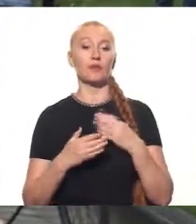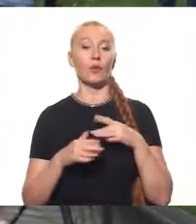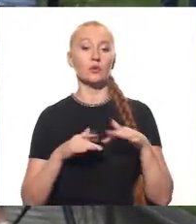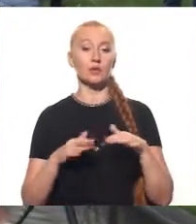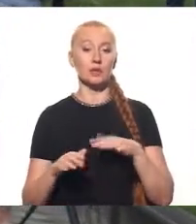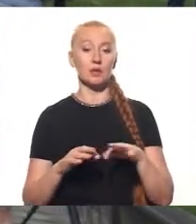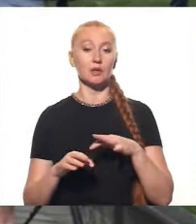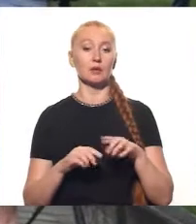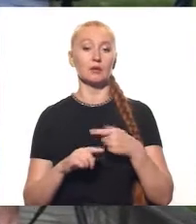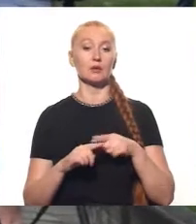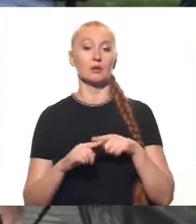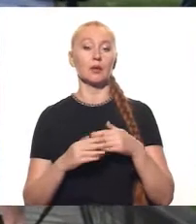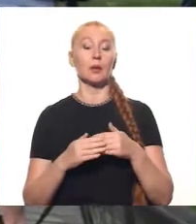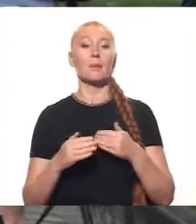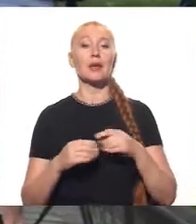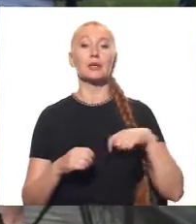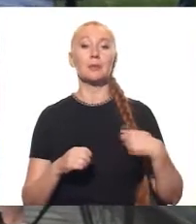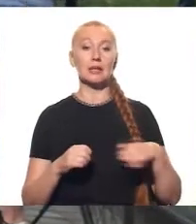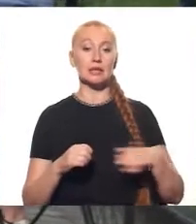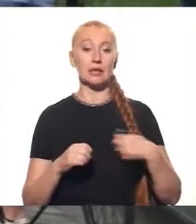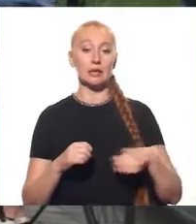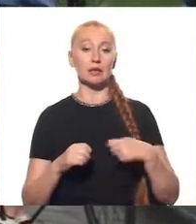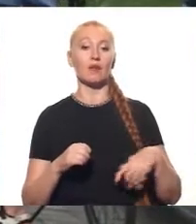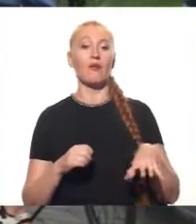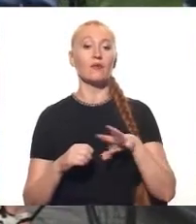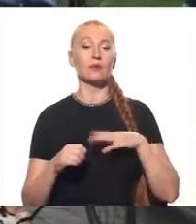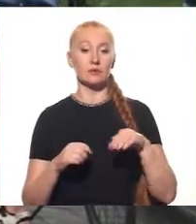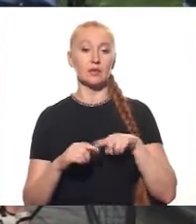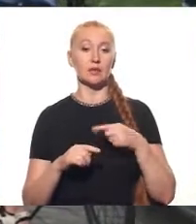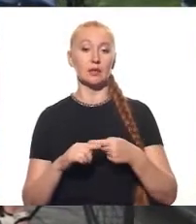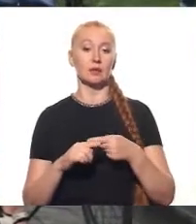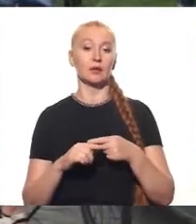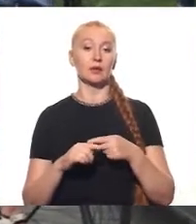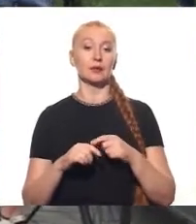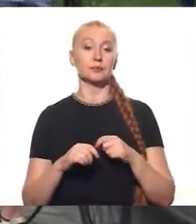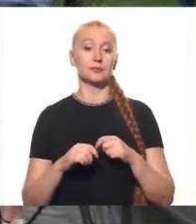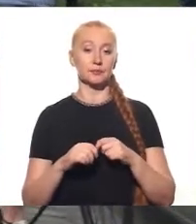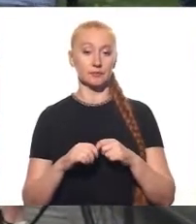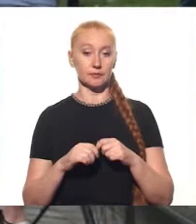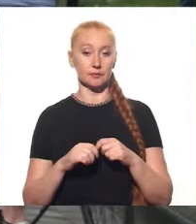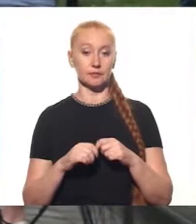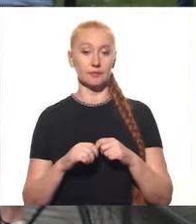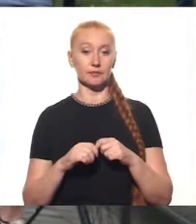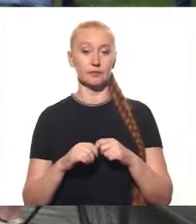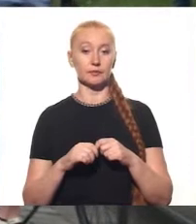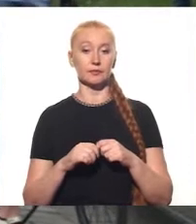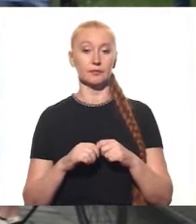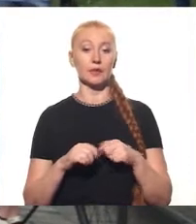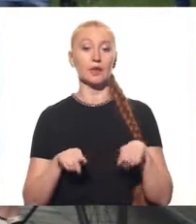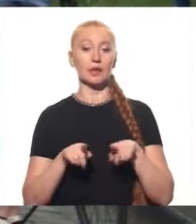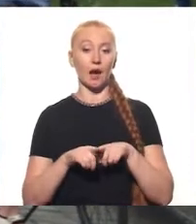були накреслені перед президентом, вони вже всі перед. І